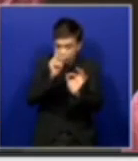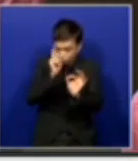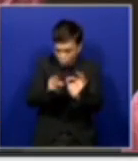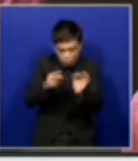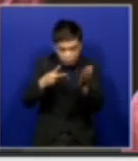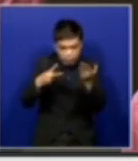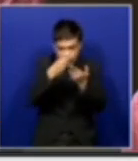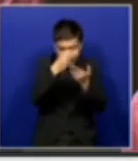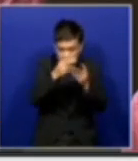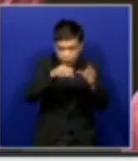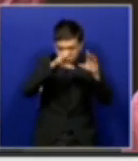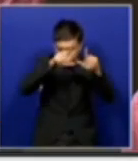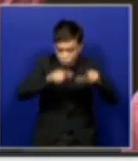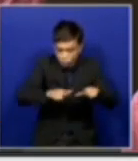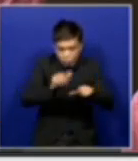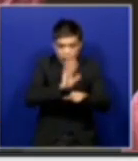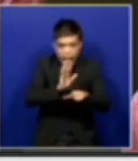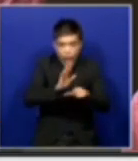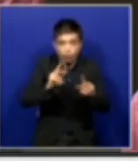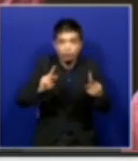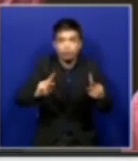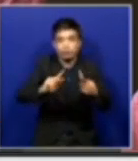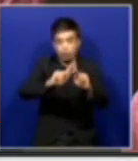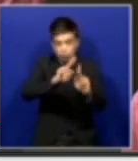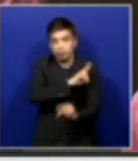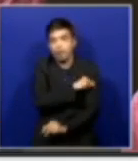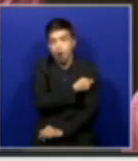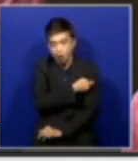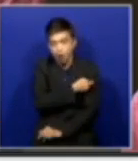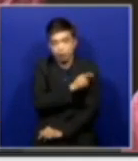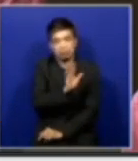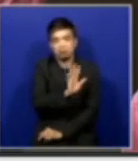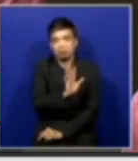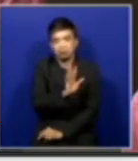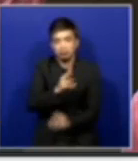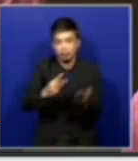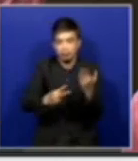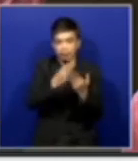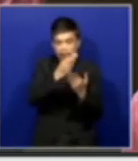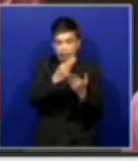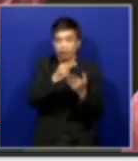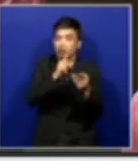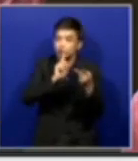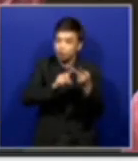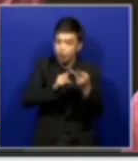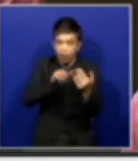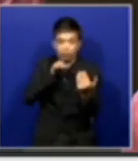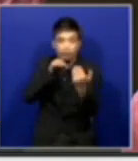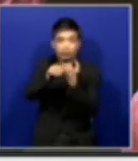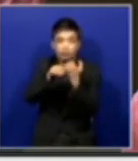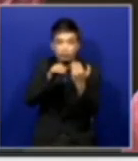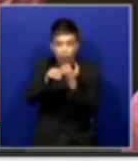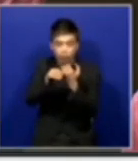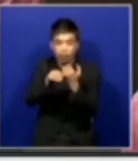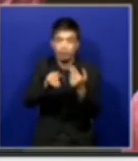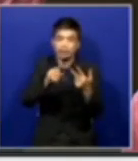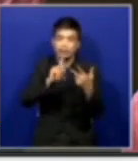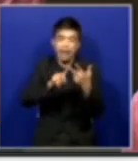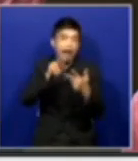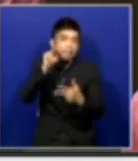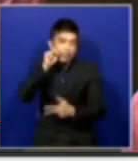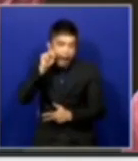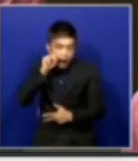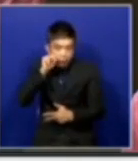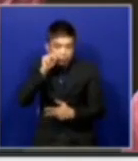ครับงบของเกี่ยวกับเรื่องของการคมนาคมนะครับแล้วก็เรื่องของชลประทานนะ